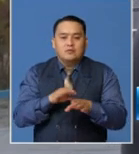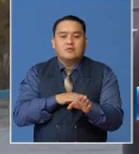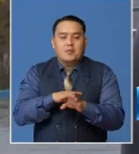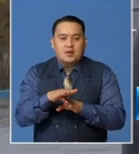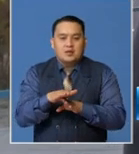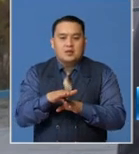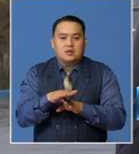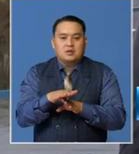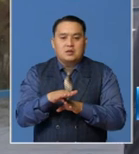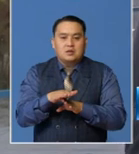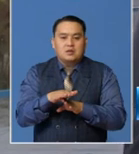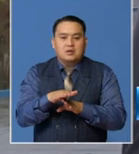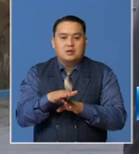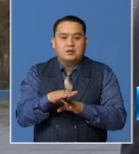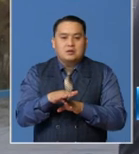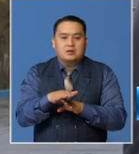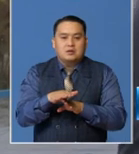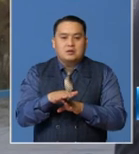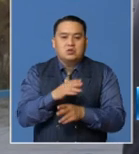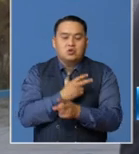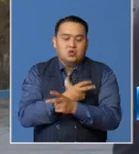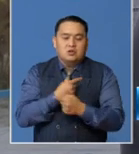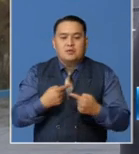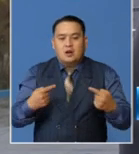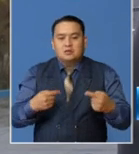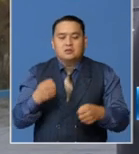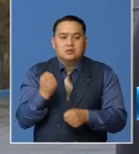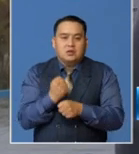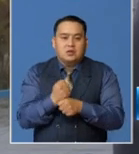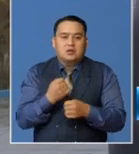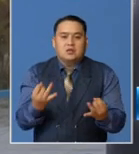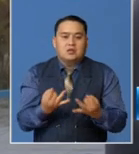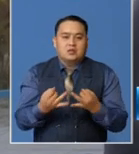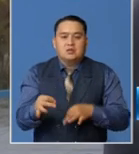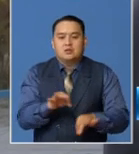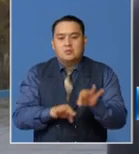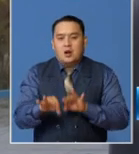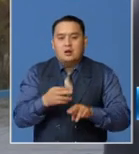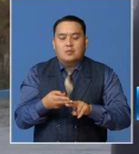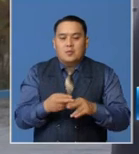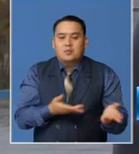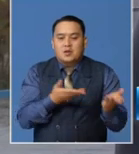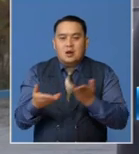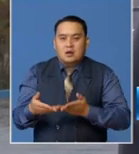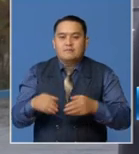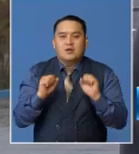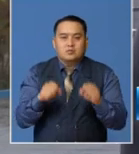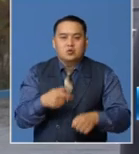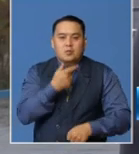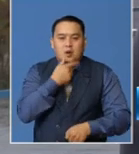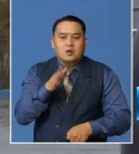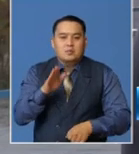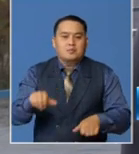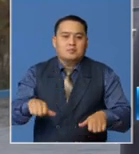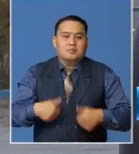имплантирование то есть это части там скелета черепа там позвоночник этот очень интересный проект по нашим приглашение приезжают смотреть возможность они